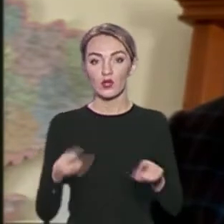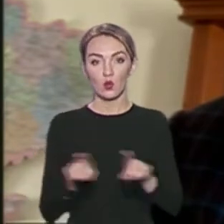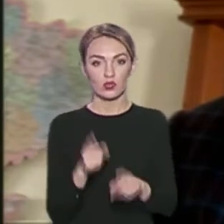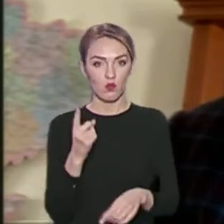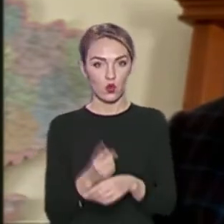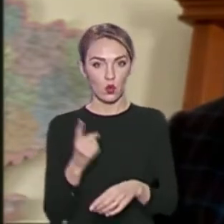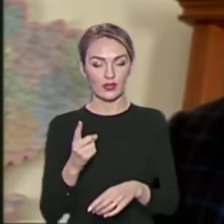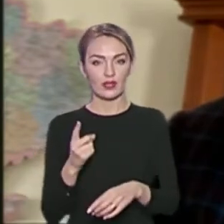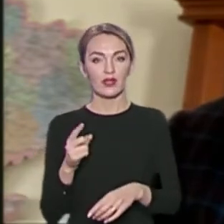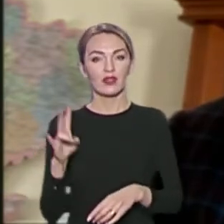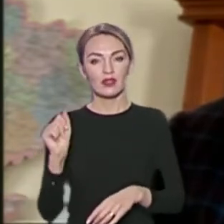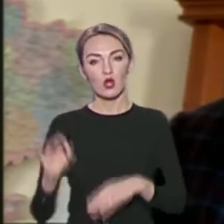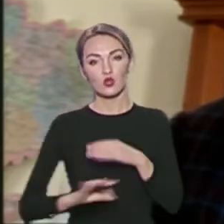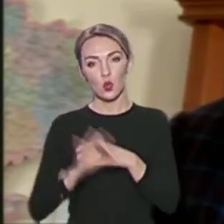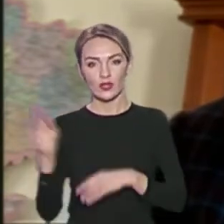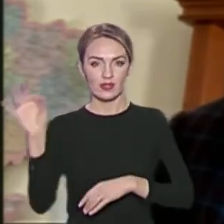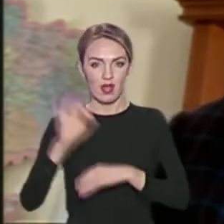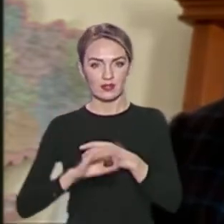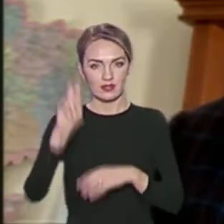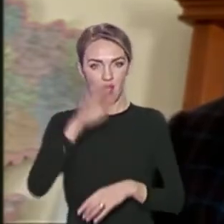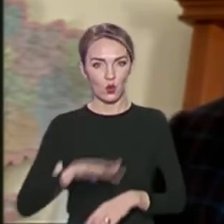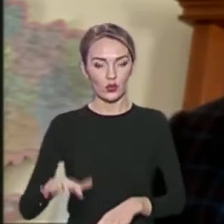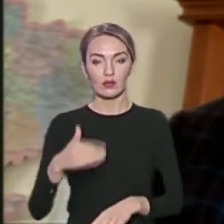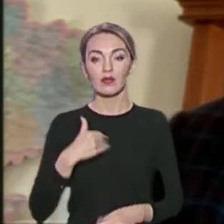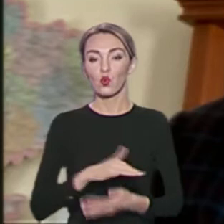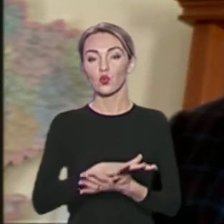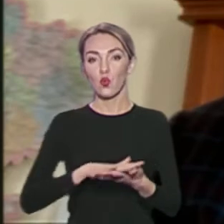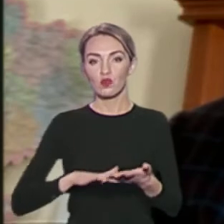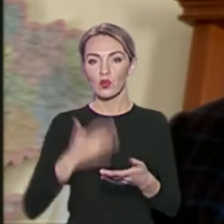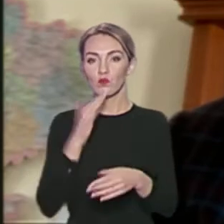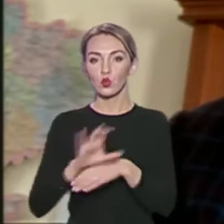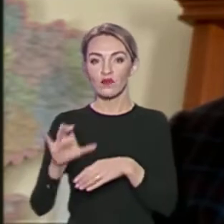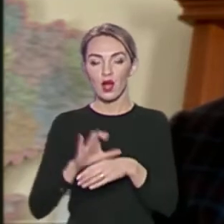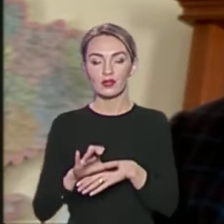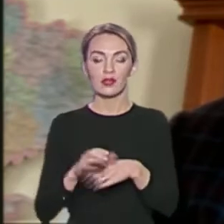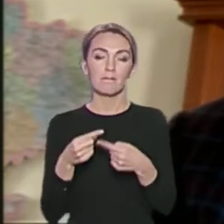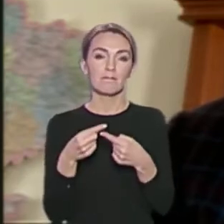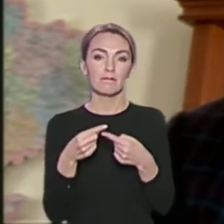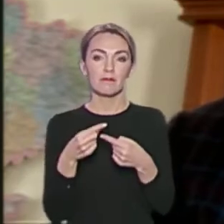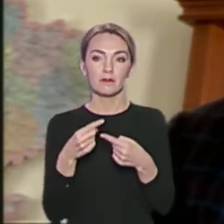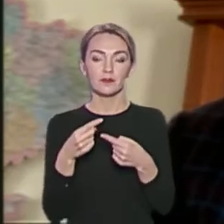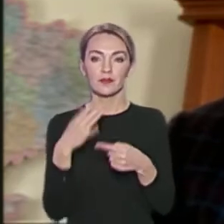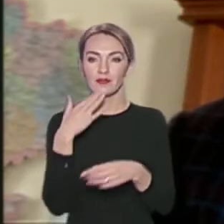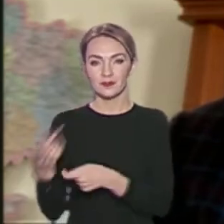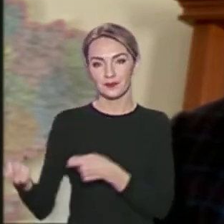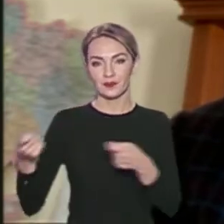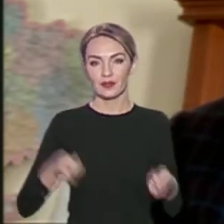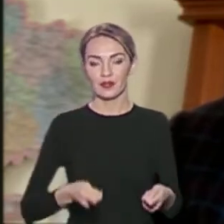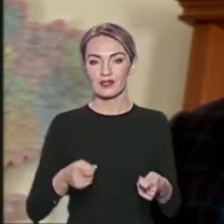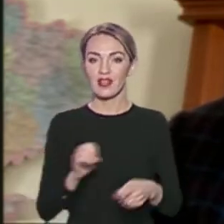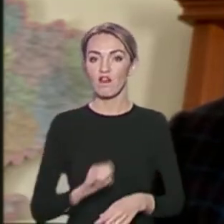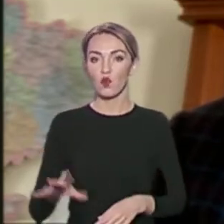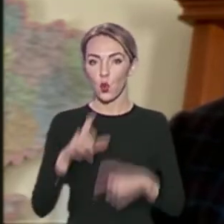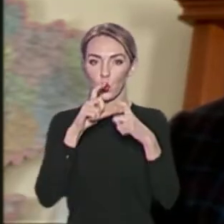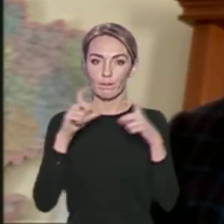заборони, як на Сході, так і на Заході. І ми продовжуємо імпортувати і маски, і продукти медичного призначення з Європи,